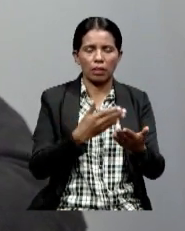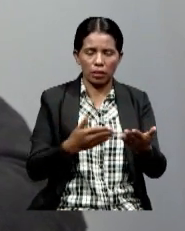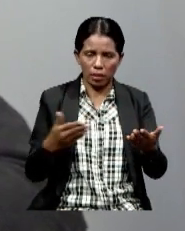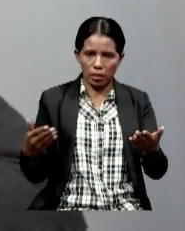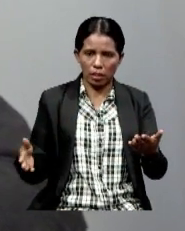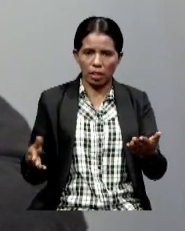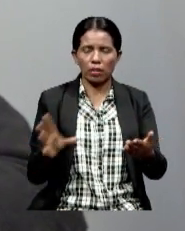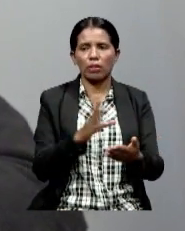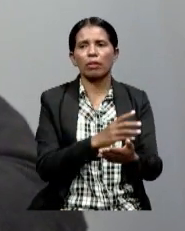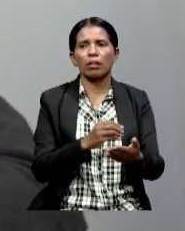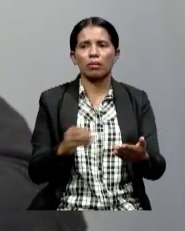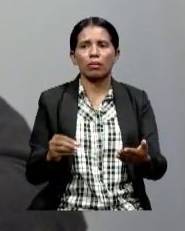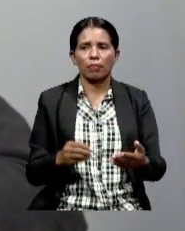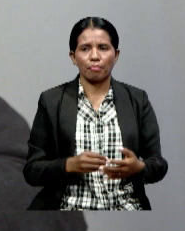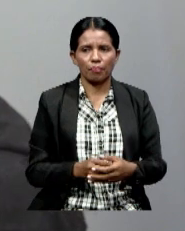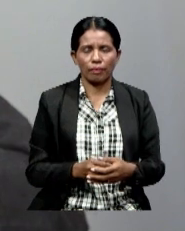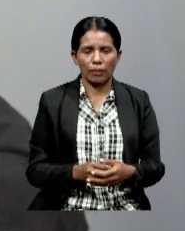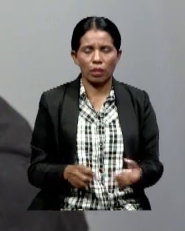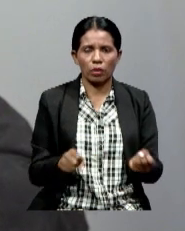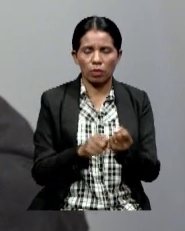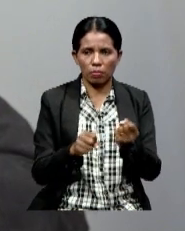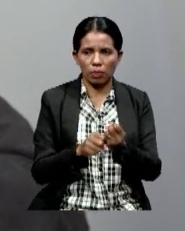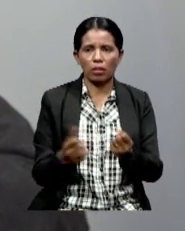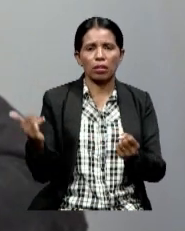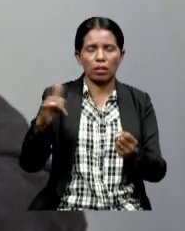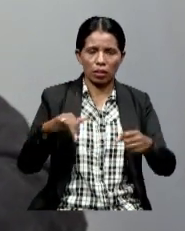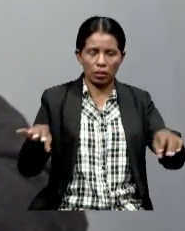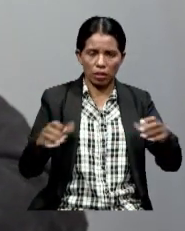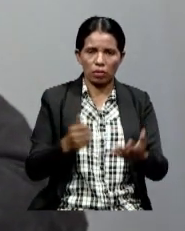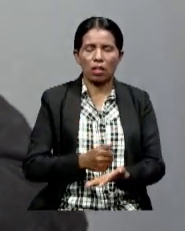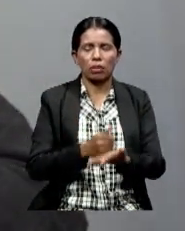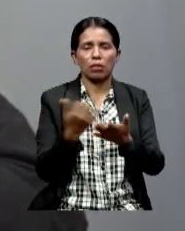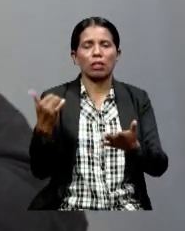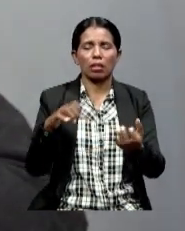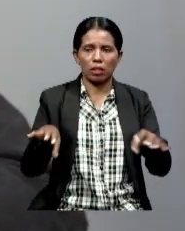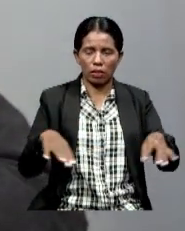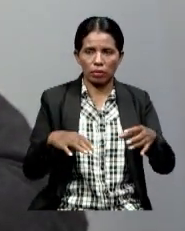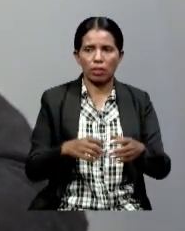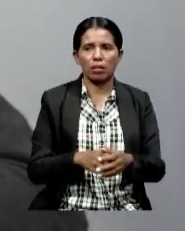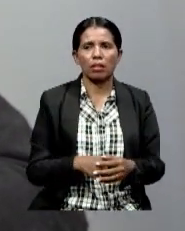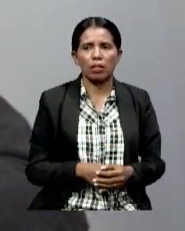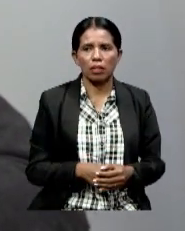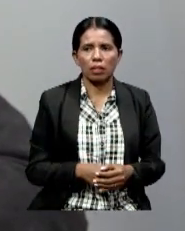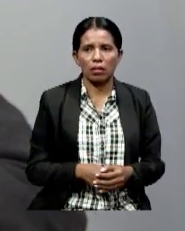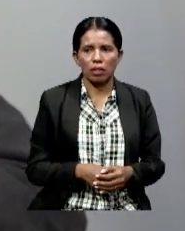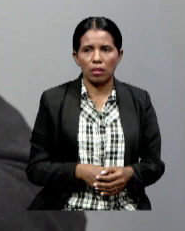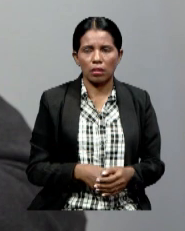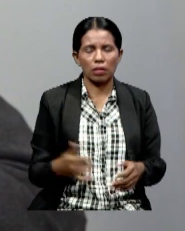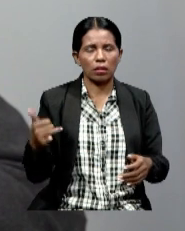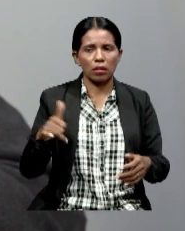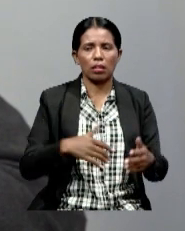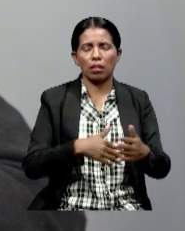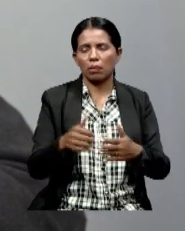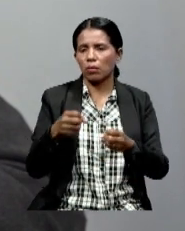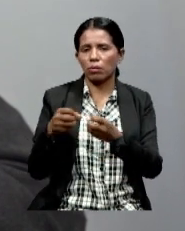o facilidades nebe, suporta sin servisu, ajuda sin servisu. La iha entan, sira dada rumah abandona